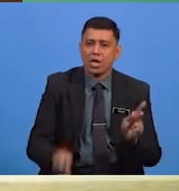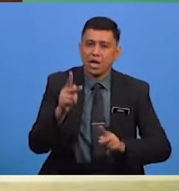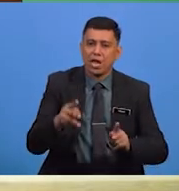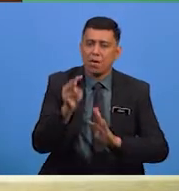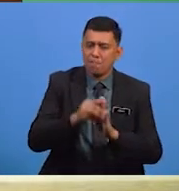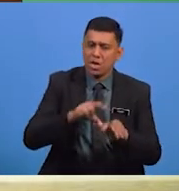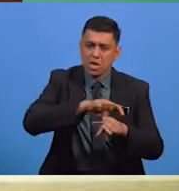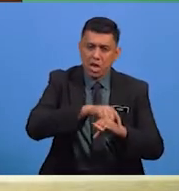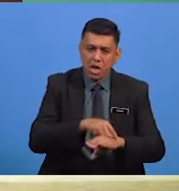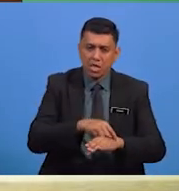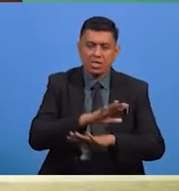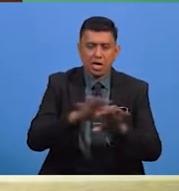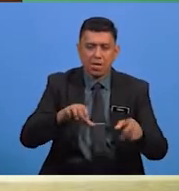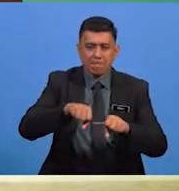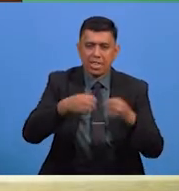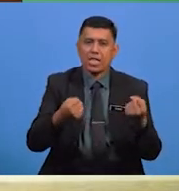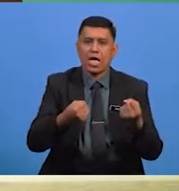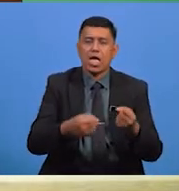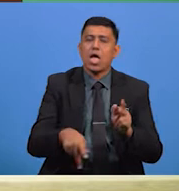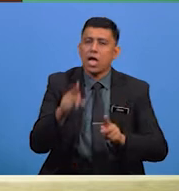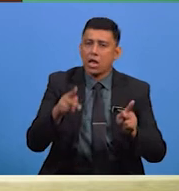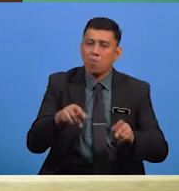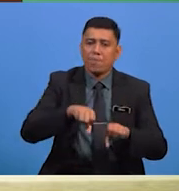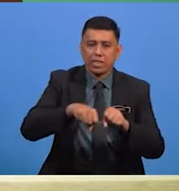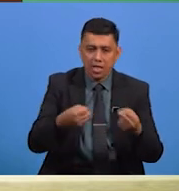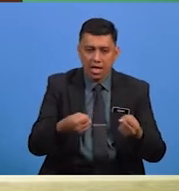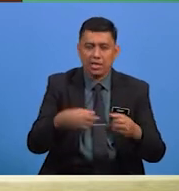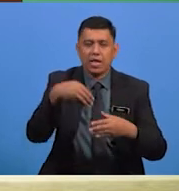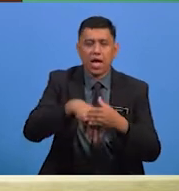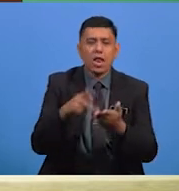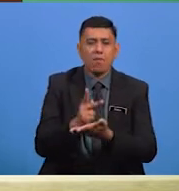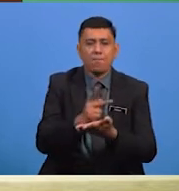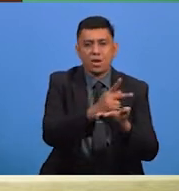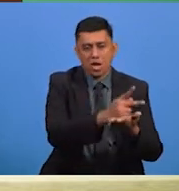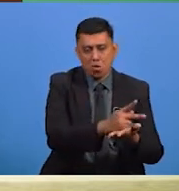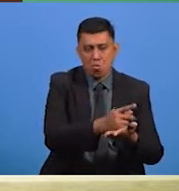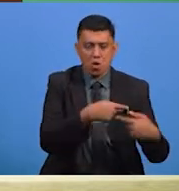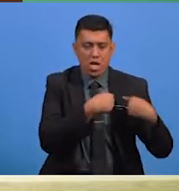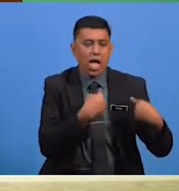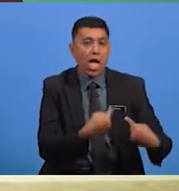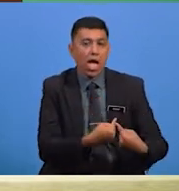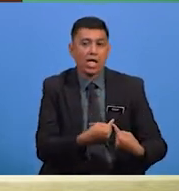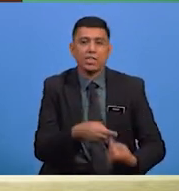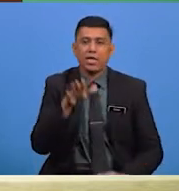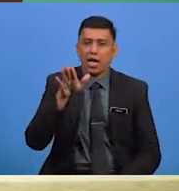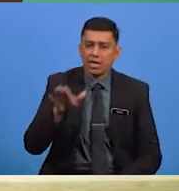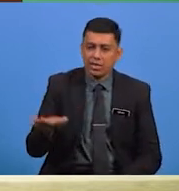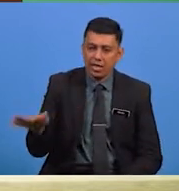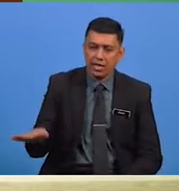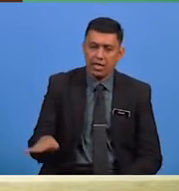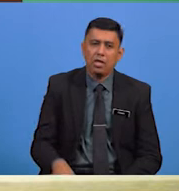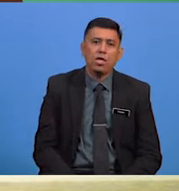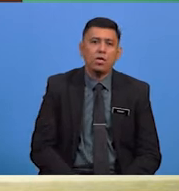Kalau bergelang, jangan patah. Kalau patah, dalam perahu. Hati